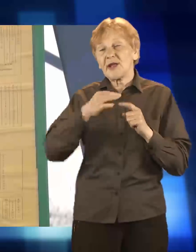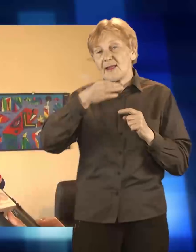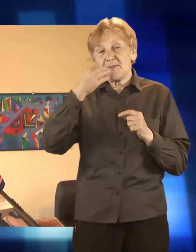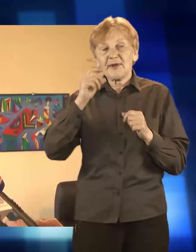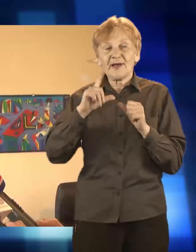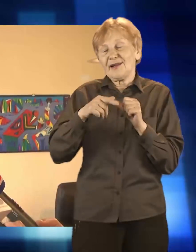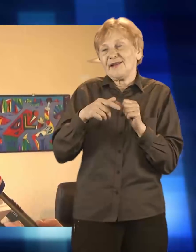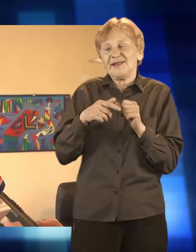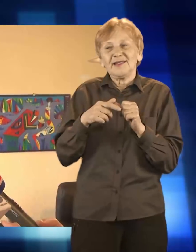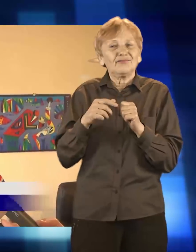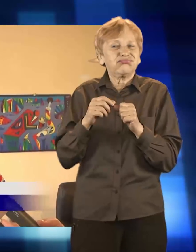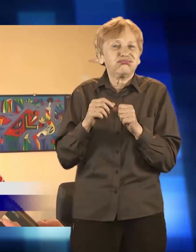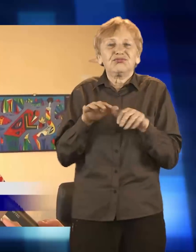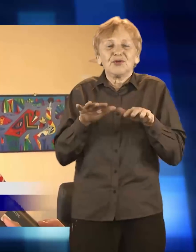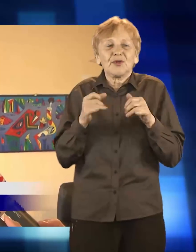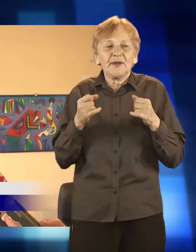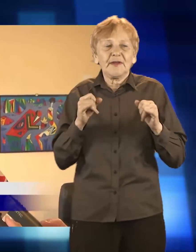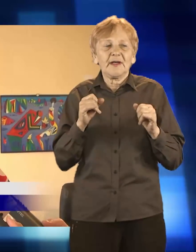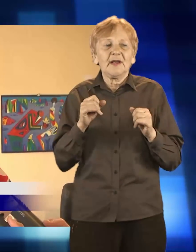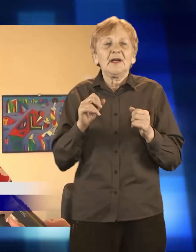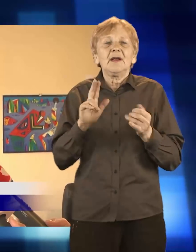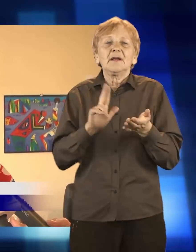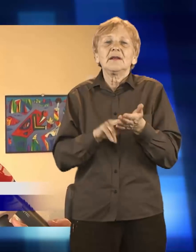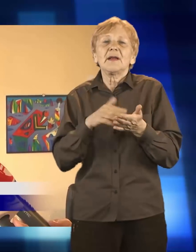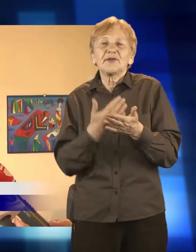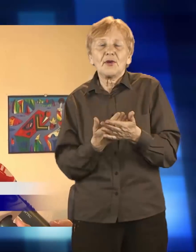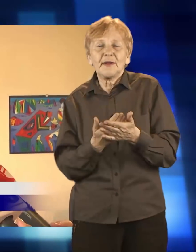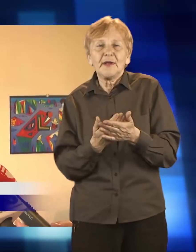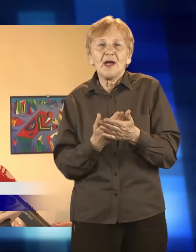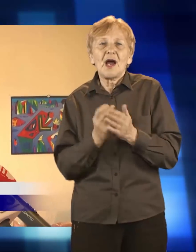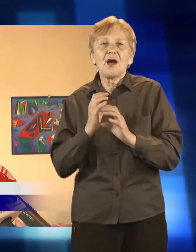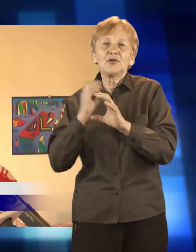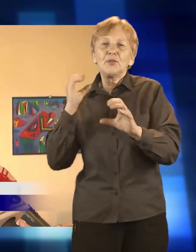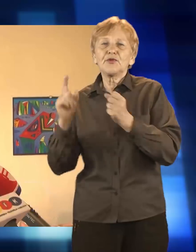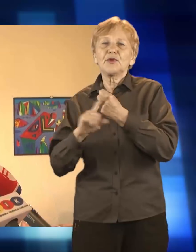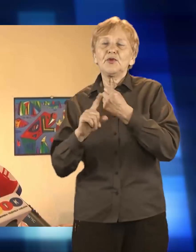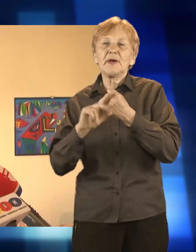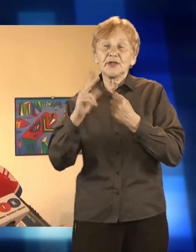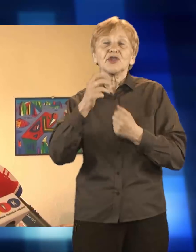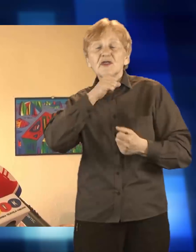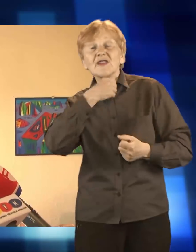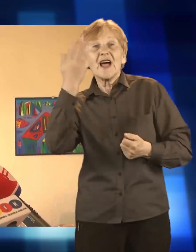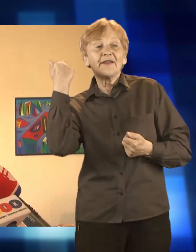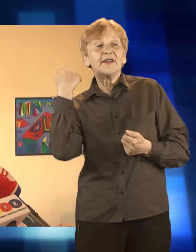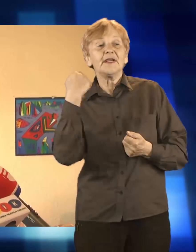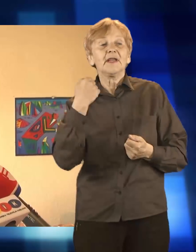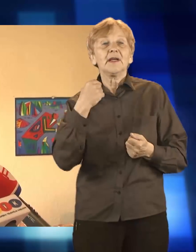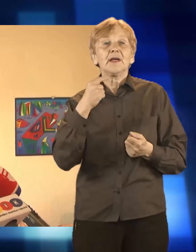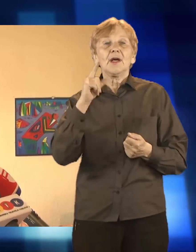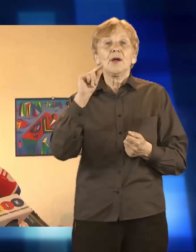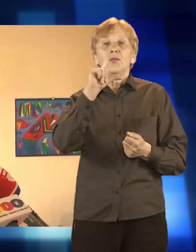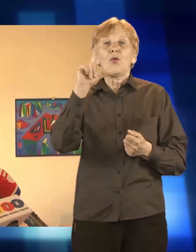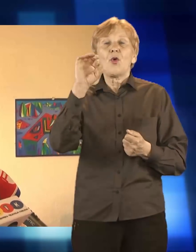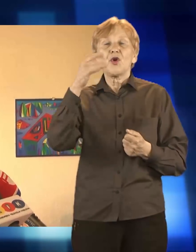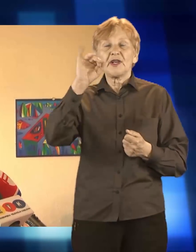usprawnienia. Na przykład okazało się, że linia stara numer 3 Płonia,